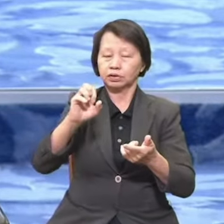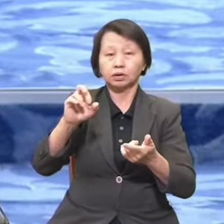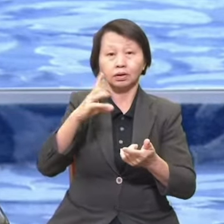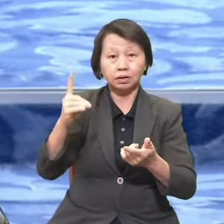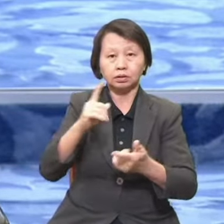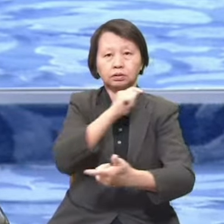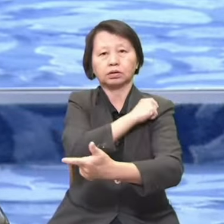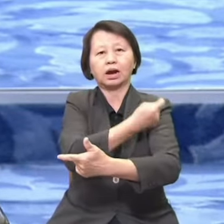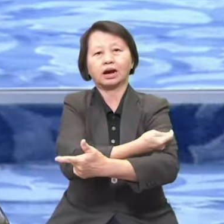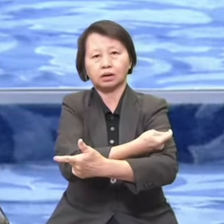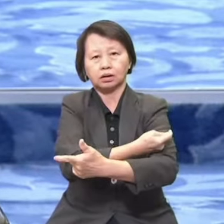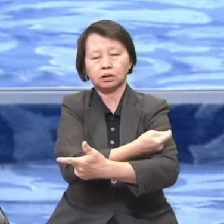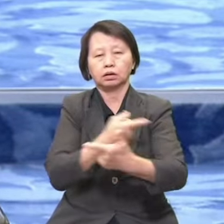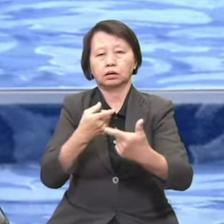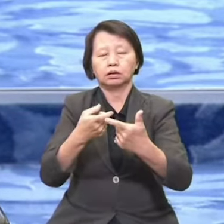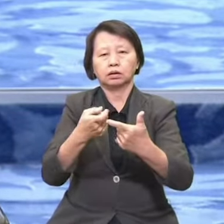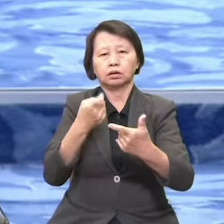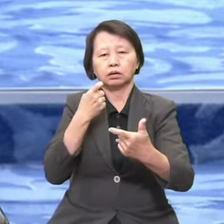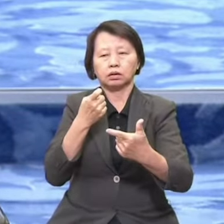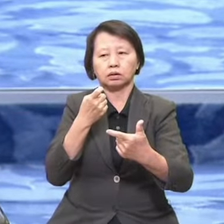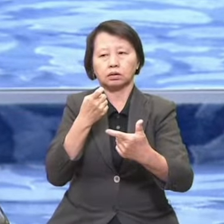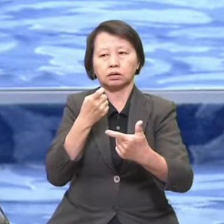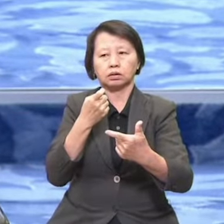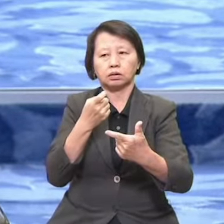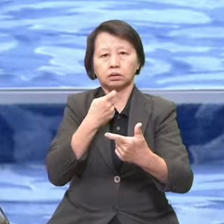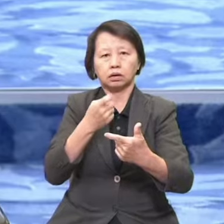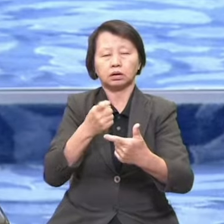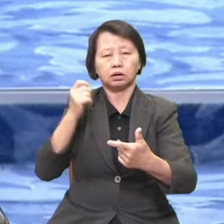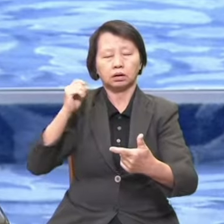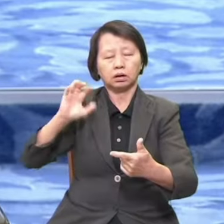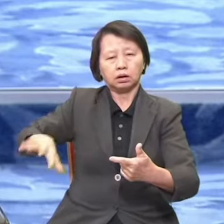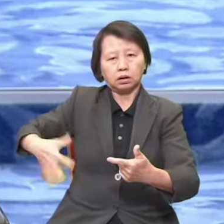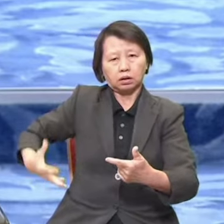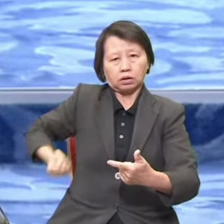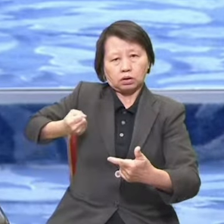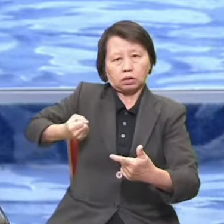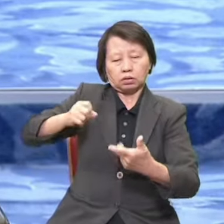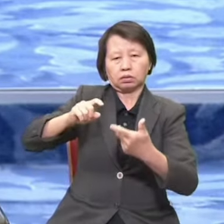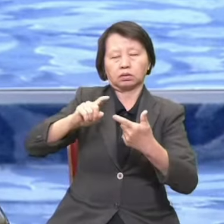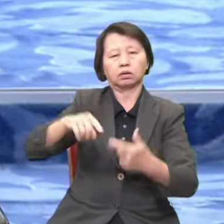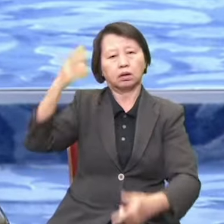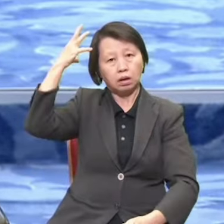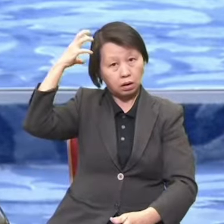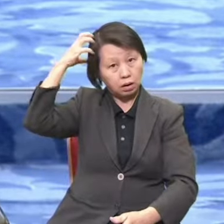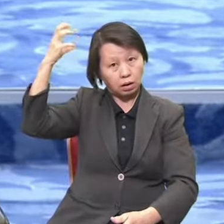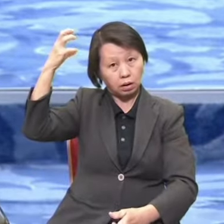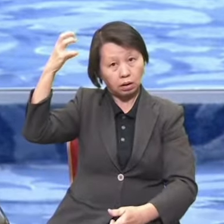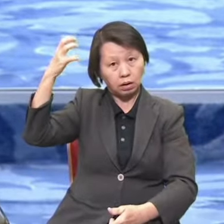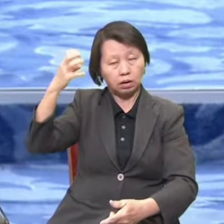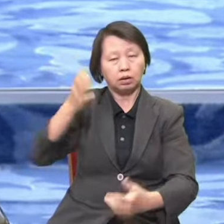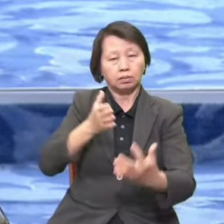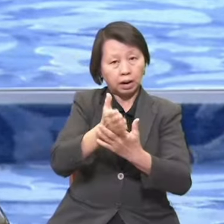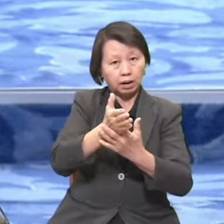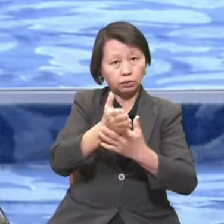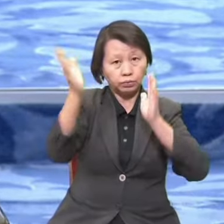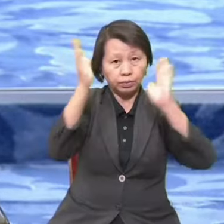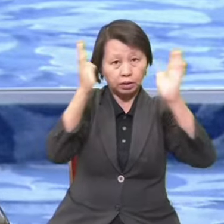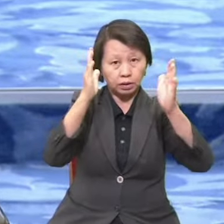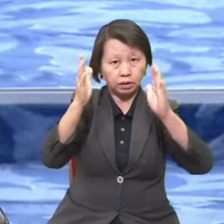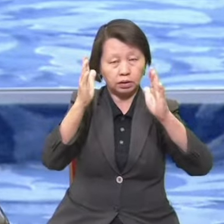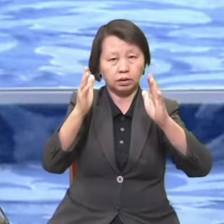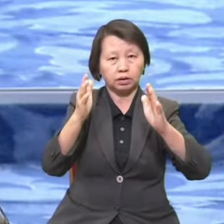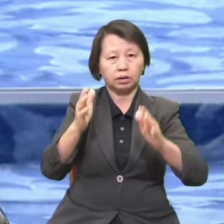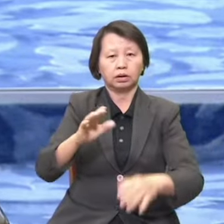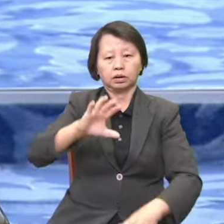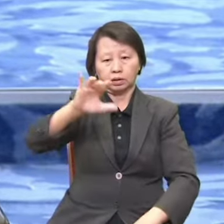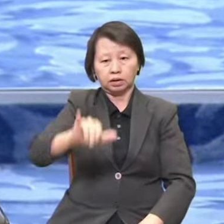tenaga daripada kemboja laus melalui Malaysia keeri lain yang lain itu seperti